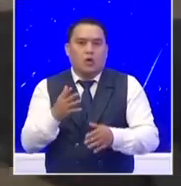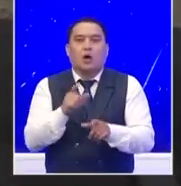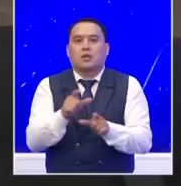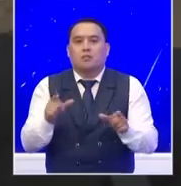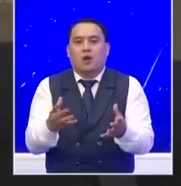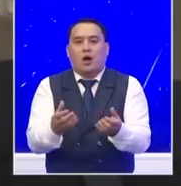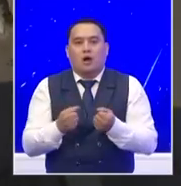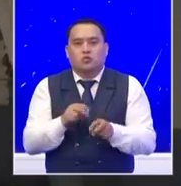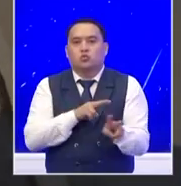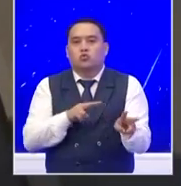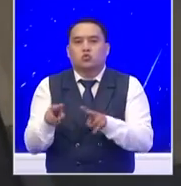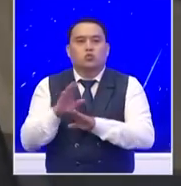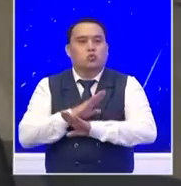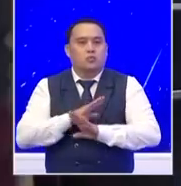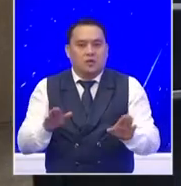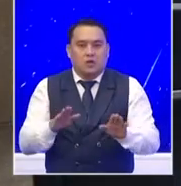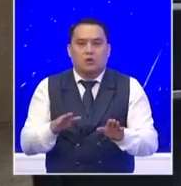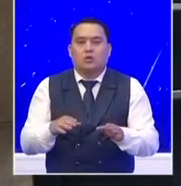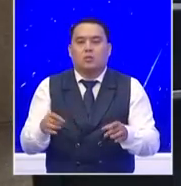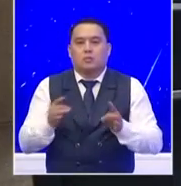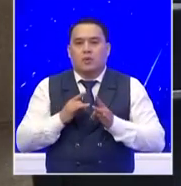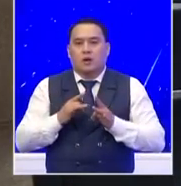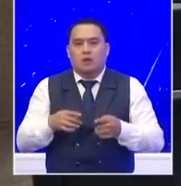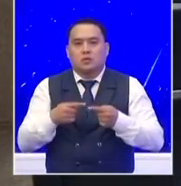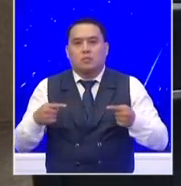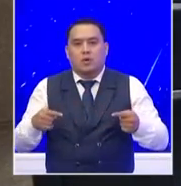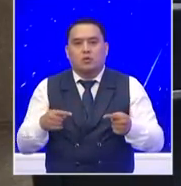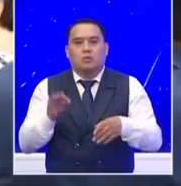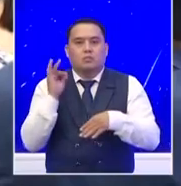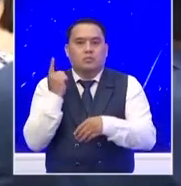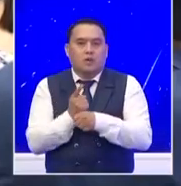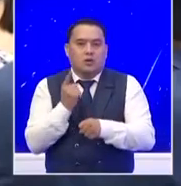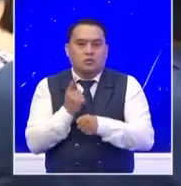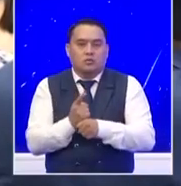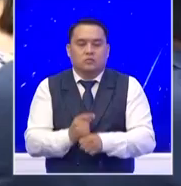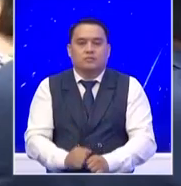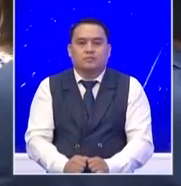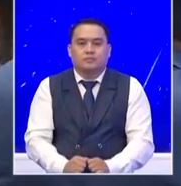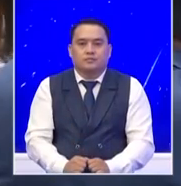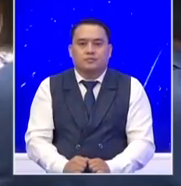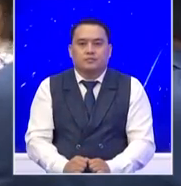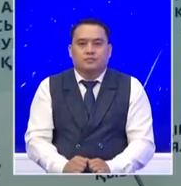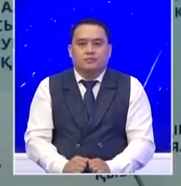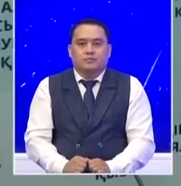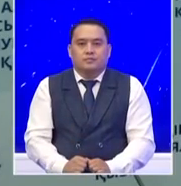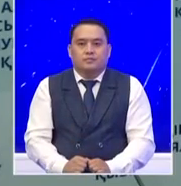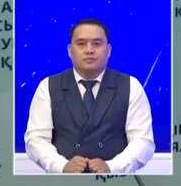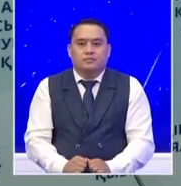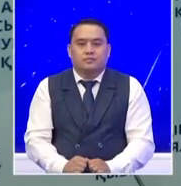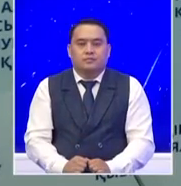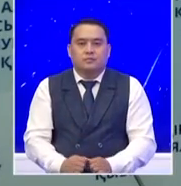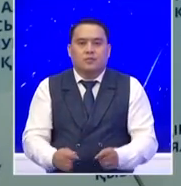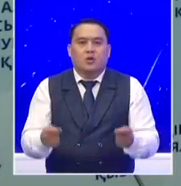қабылдау жүргізілмейді. Адам көп шоғырланатын той томалақ, басқа да жиындар өткізуге шектеу қойылды. Той